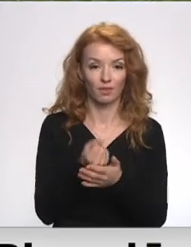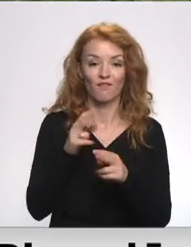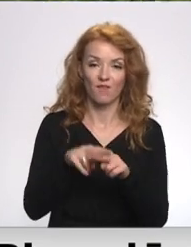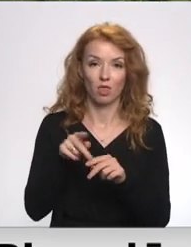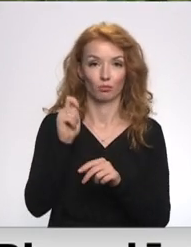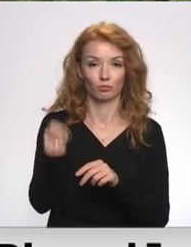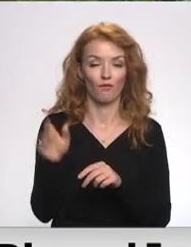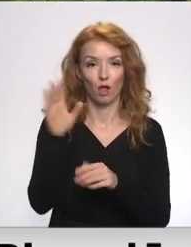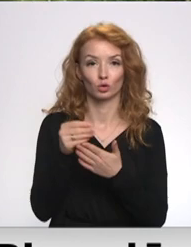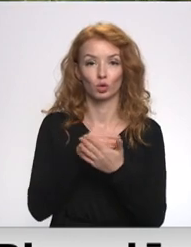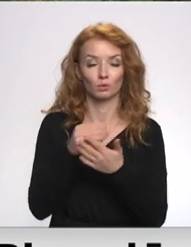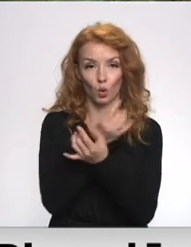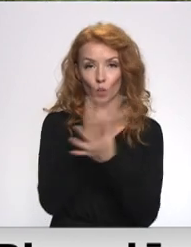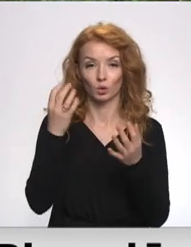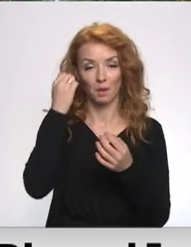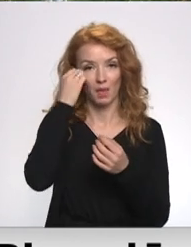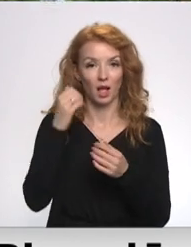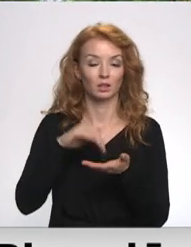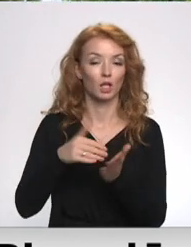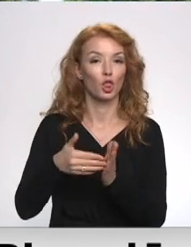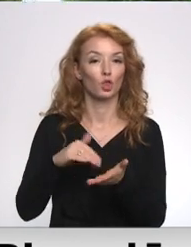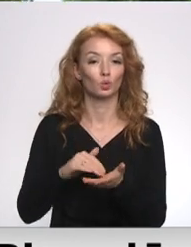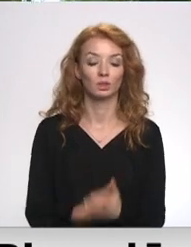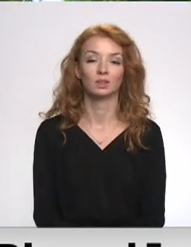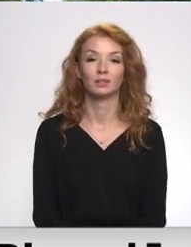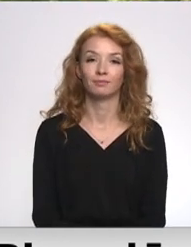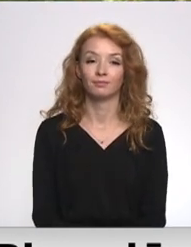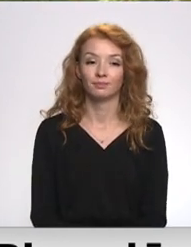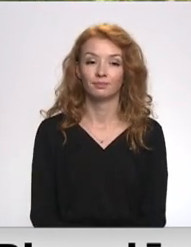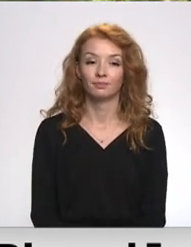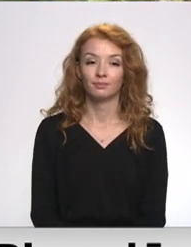piešķirts valsts nozīmes kultūras piemnekļa status. Dace Siliņa, Kristaps Dravnieks, Vidzemes televīzija.